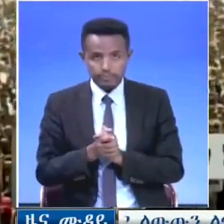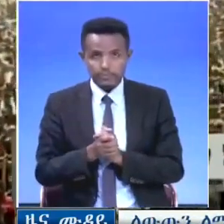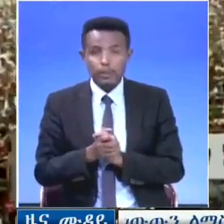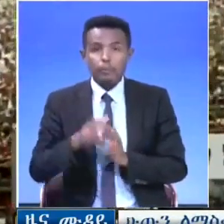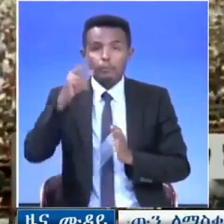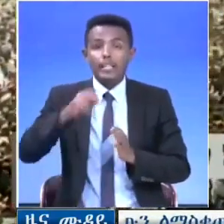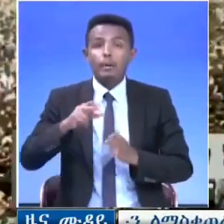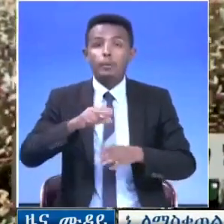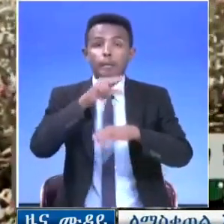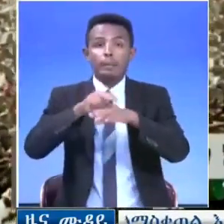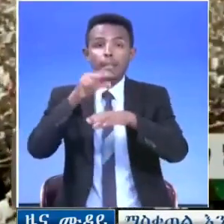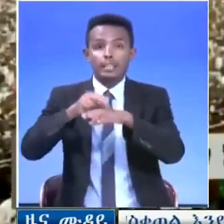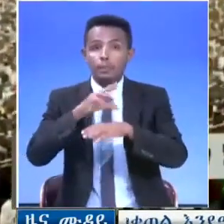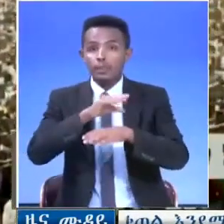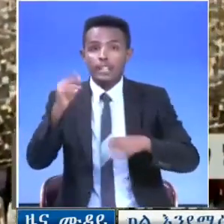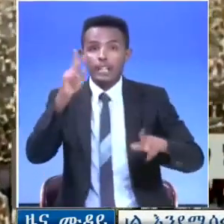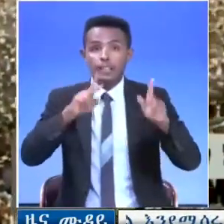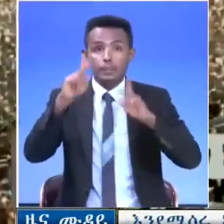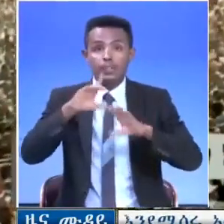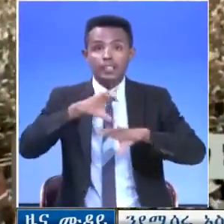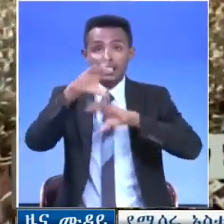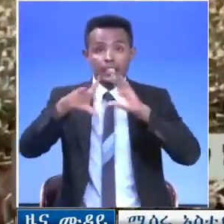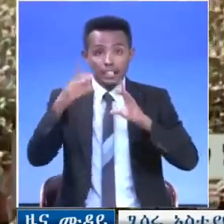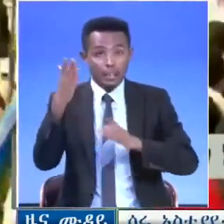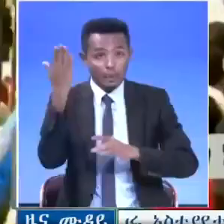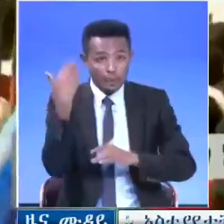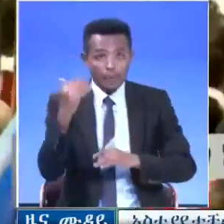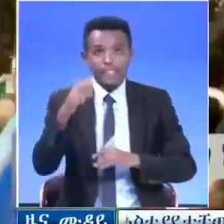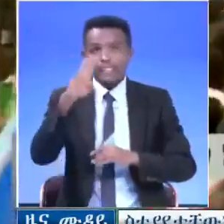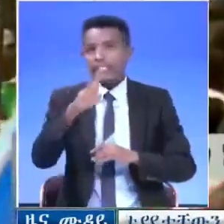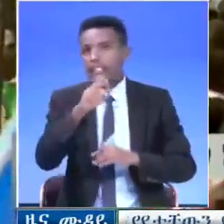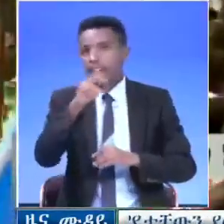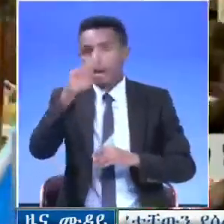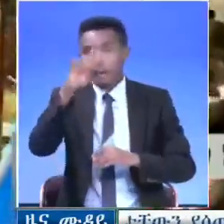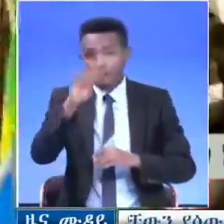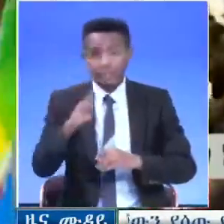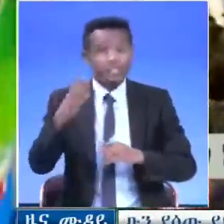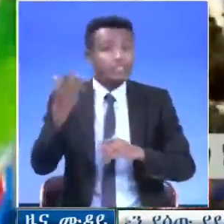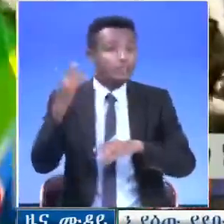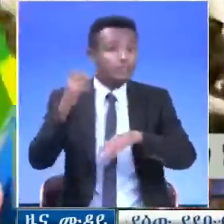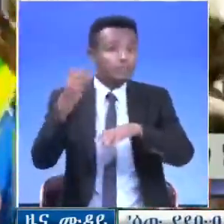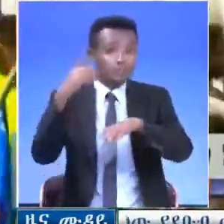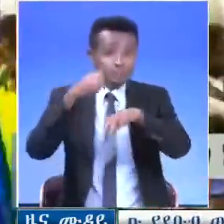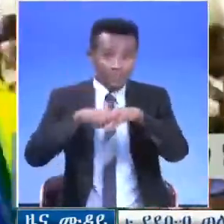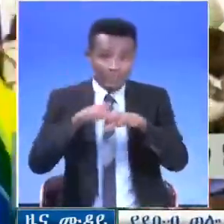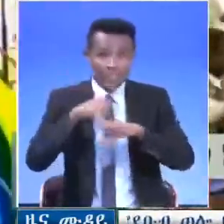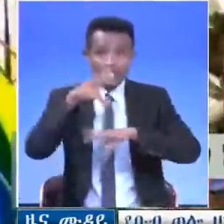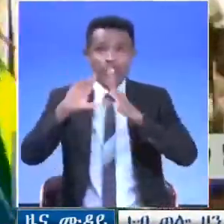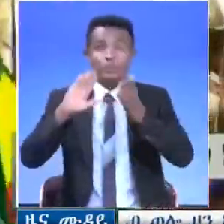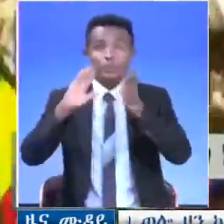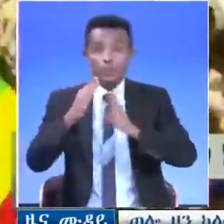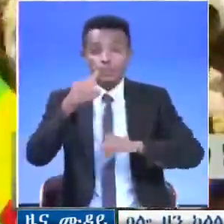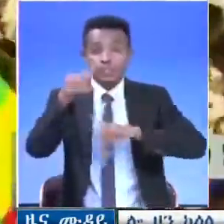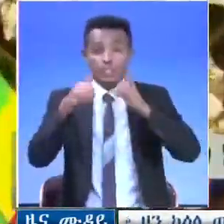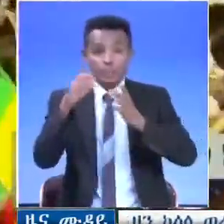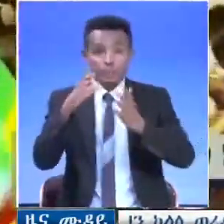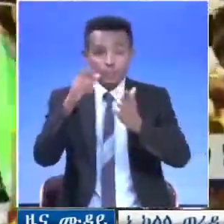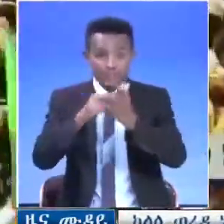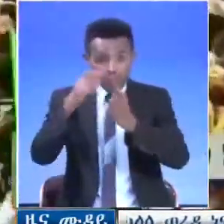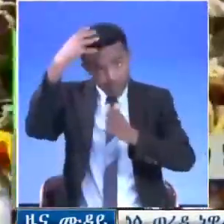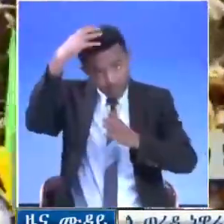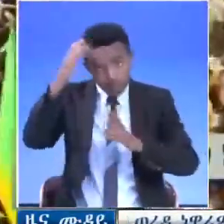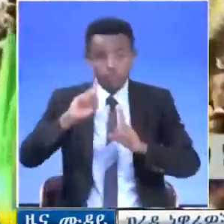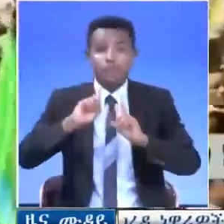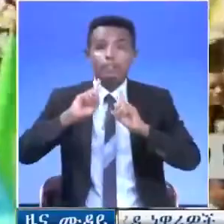በደቡብ ብሔር ብሔረሰቦችና ህዝቦች ክልል ውስጥ የነበረው የሲዳማ ዞን ለዘመናት ክልል የመሆን ጥያቄው በህገ መንግስቱ መሰረት ተመልሷል። በኢትዮጵያ የሲዳማ